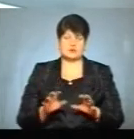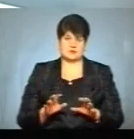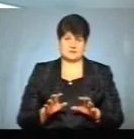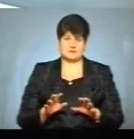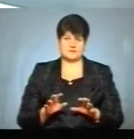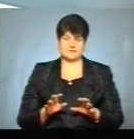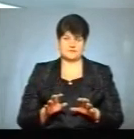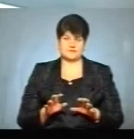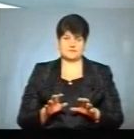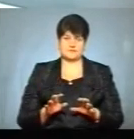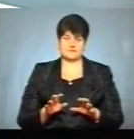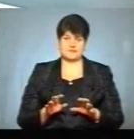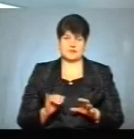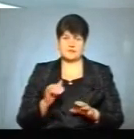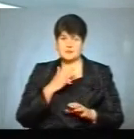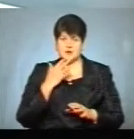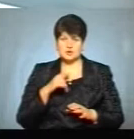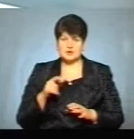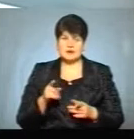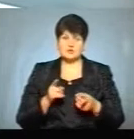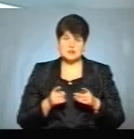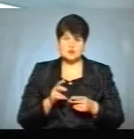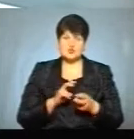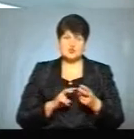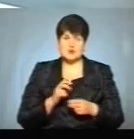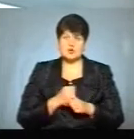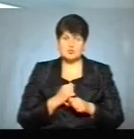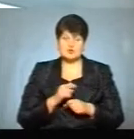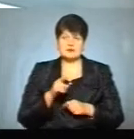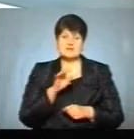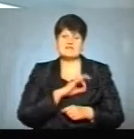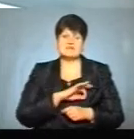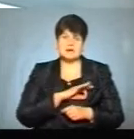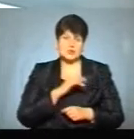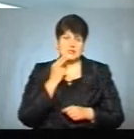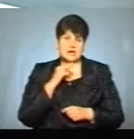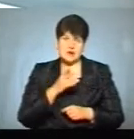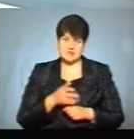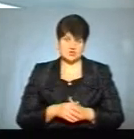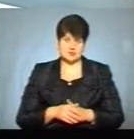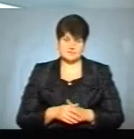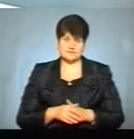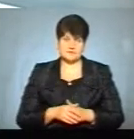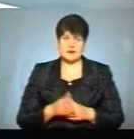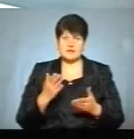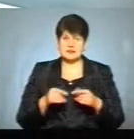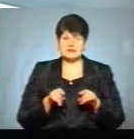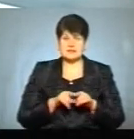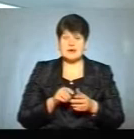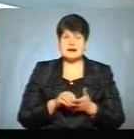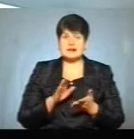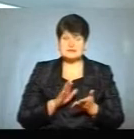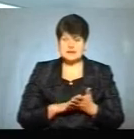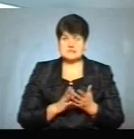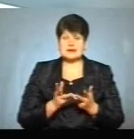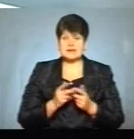І, ну, багато людей, можливо, дійсно шукають роботу там, де їм вигідно і де їм краще. Ну, але така реєстрація, така кількість